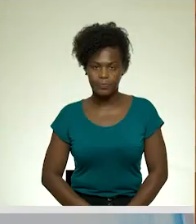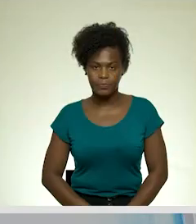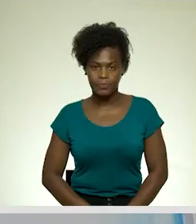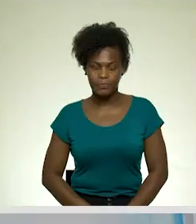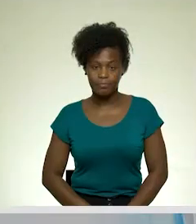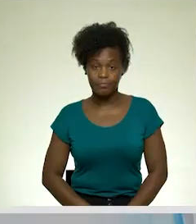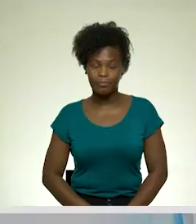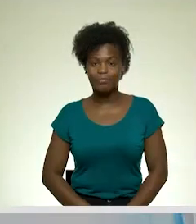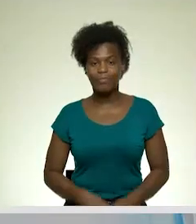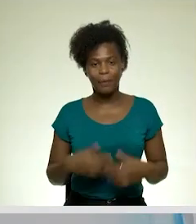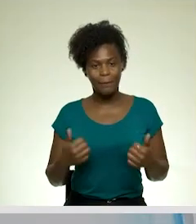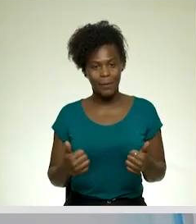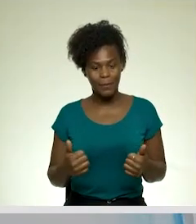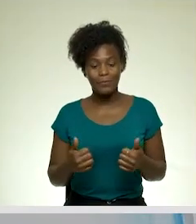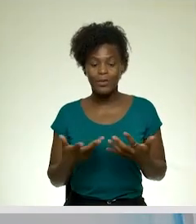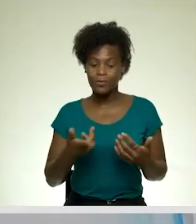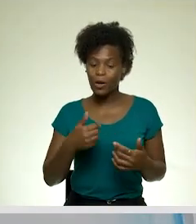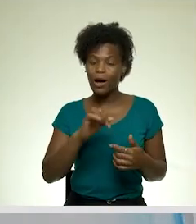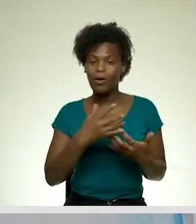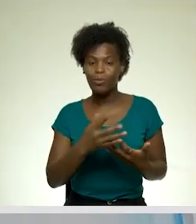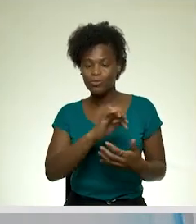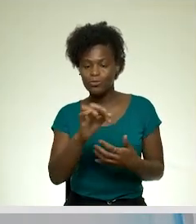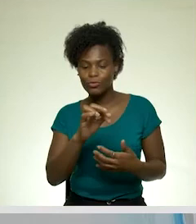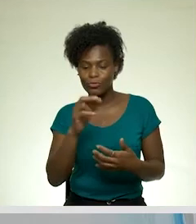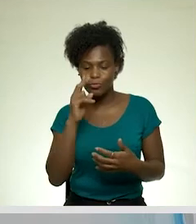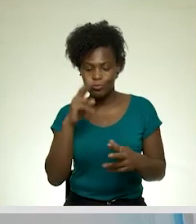Très bien. Maintenant que tu as trouvé les